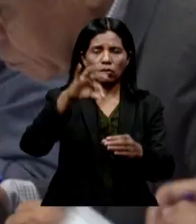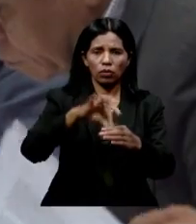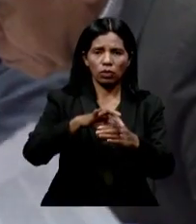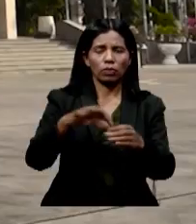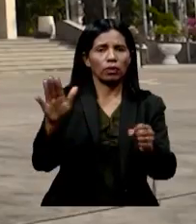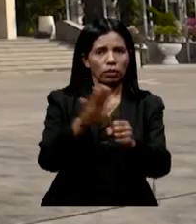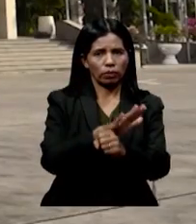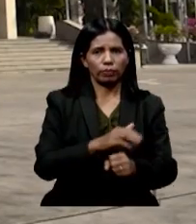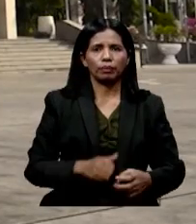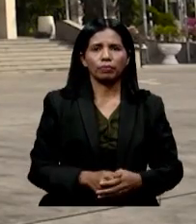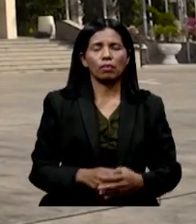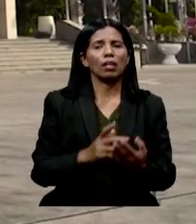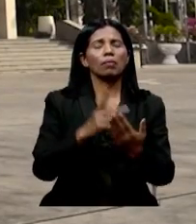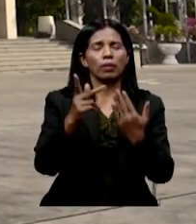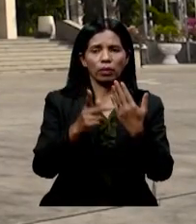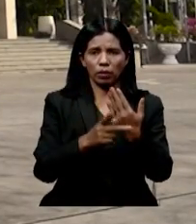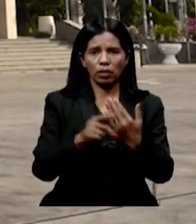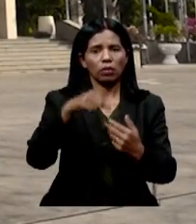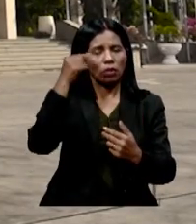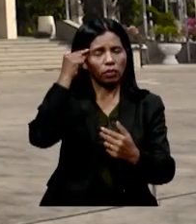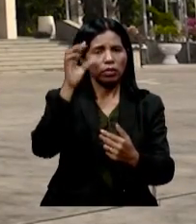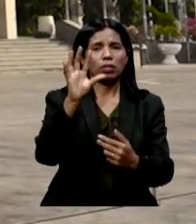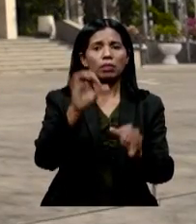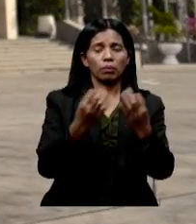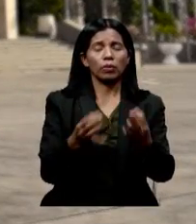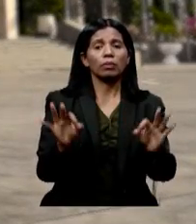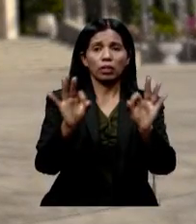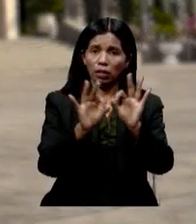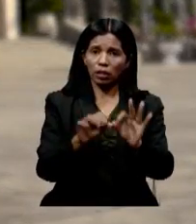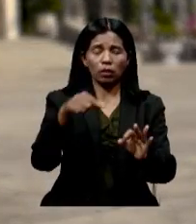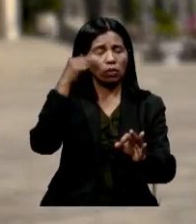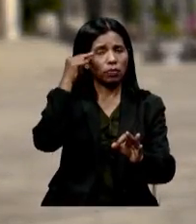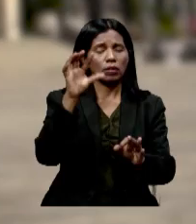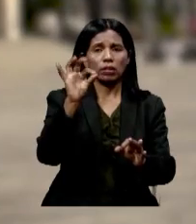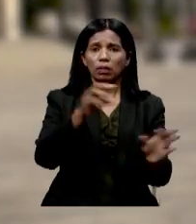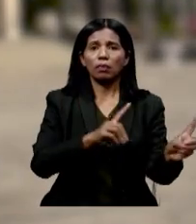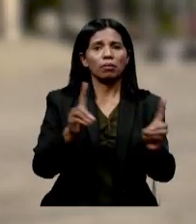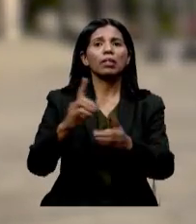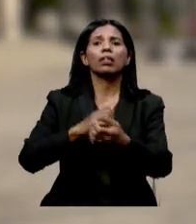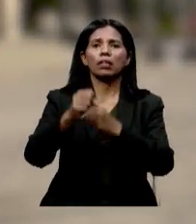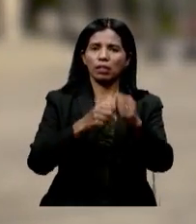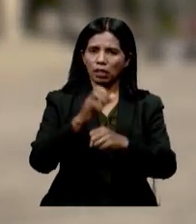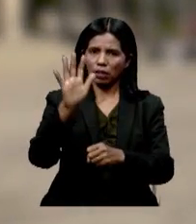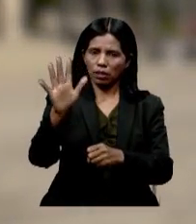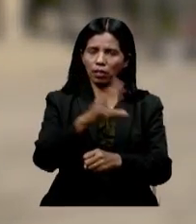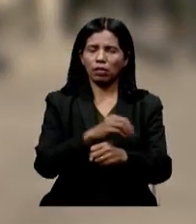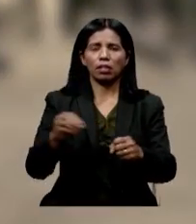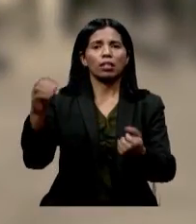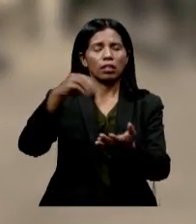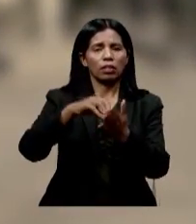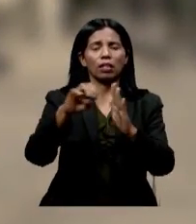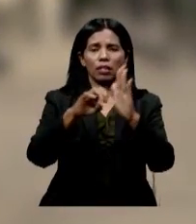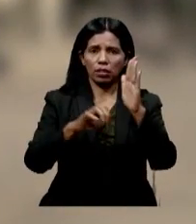unanimidade. Programa prioridade guvernul da Sienian nebe maxi implementa durante tinan lima, composto se reafirma Estado de